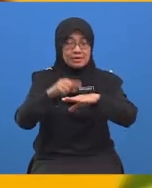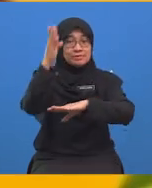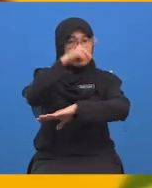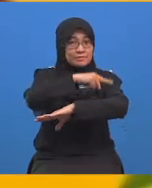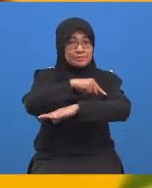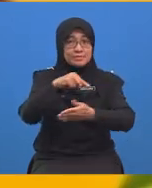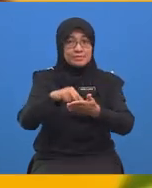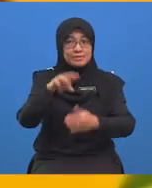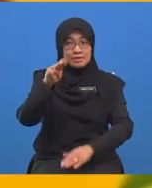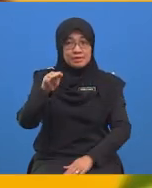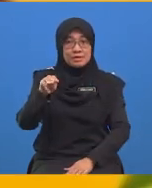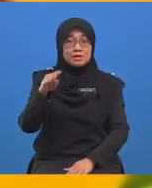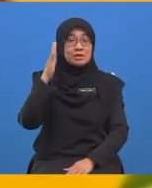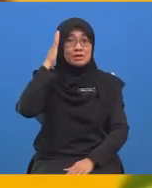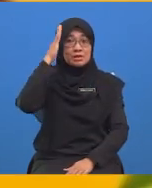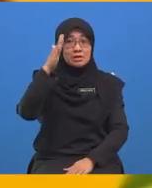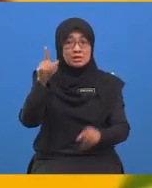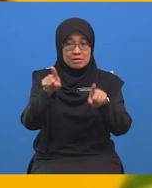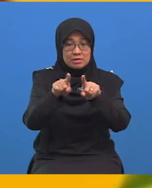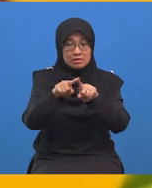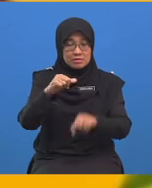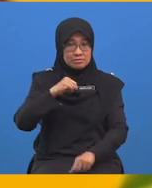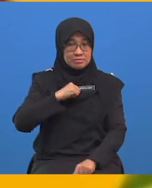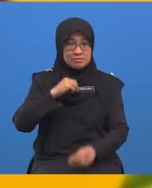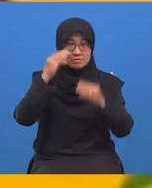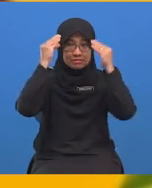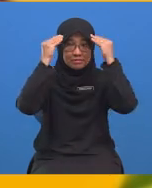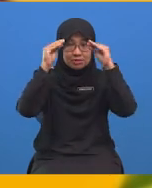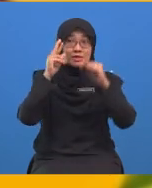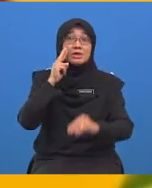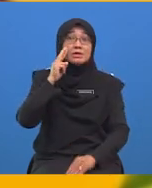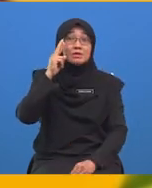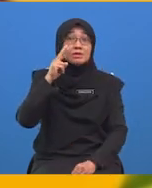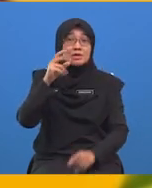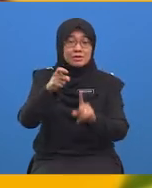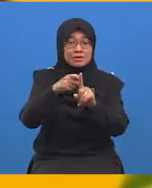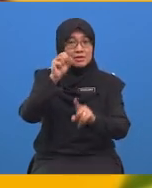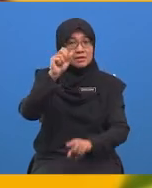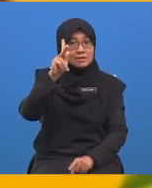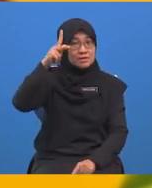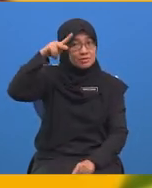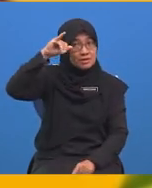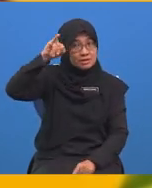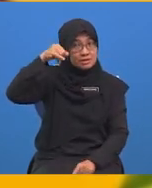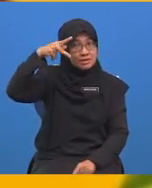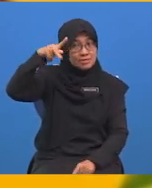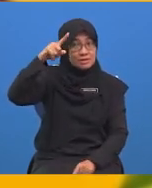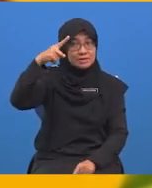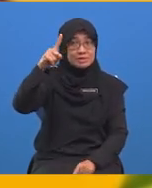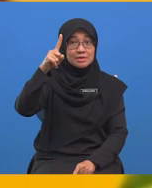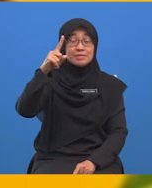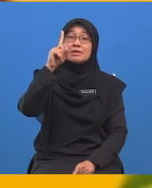ini, murid-murid akan bersama dengan saya, Cikgu Rahayu dari SK Putrajaya Pesin